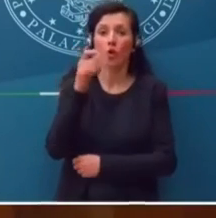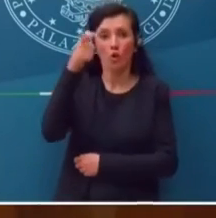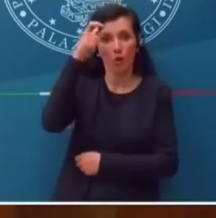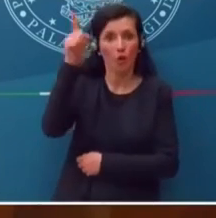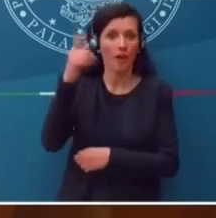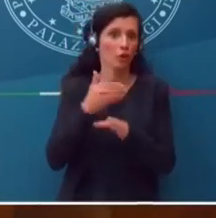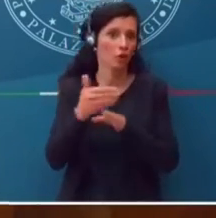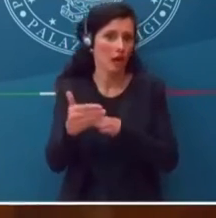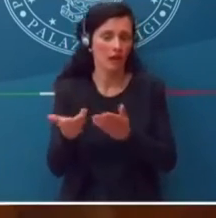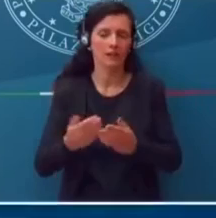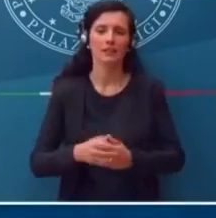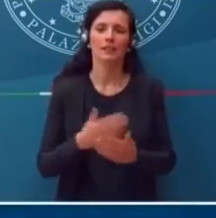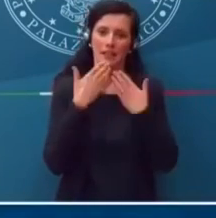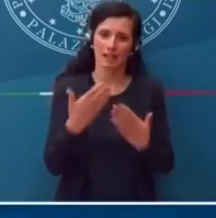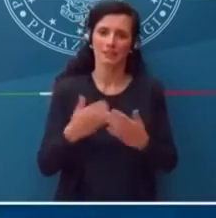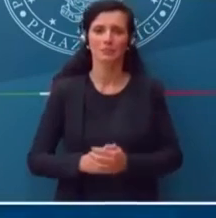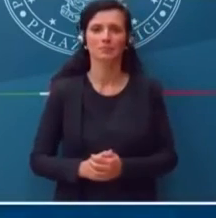Grazie.